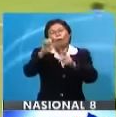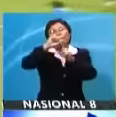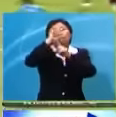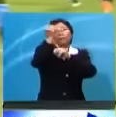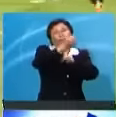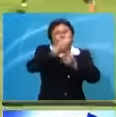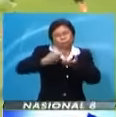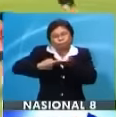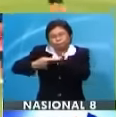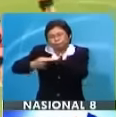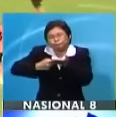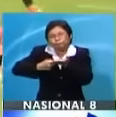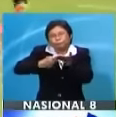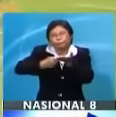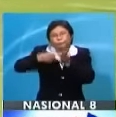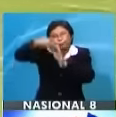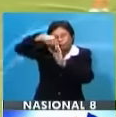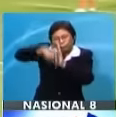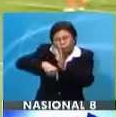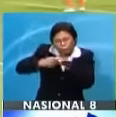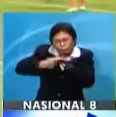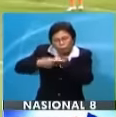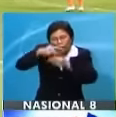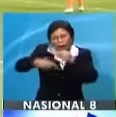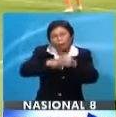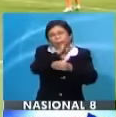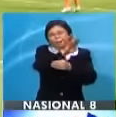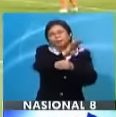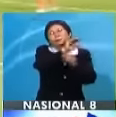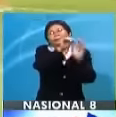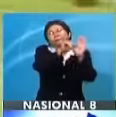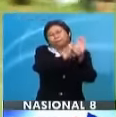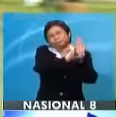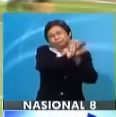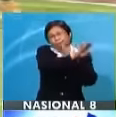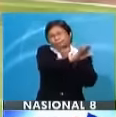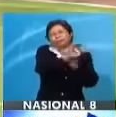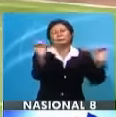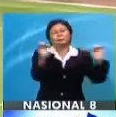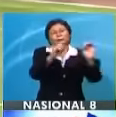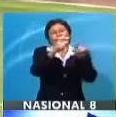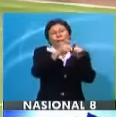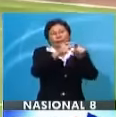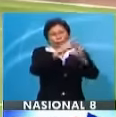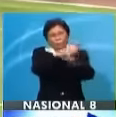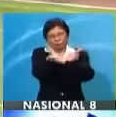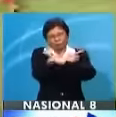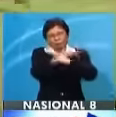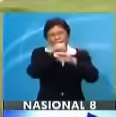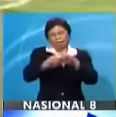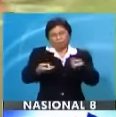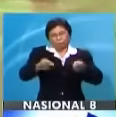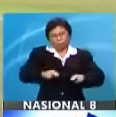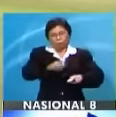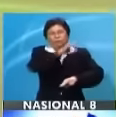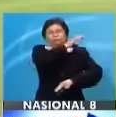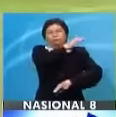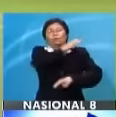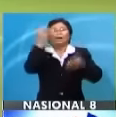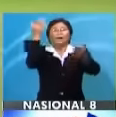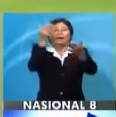mengadakan perbincangan secara terperinci mengenai statusnya. Menurutnya tidak ada istilah direhatkan di dalam kontrak jurulatih